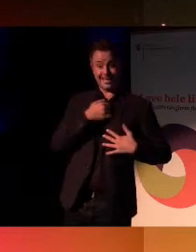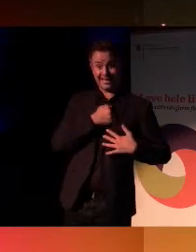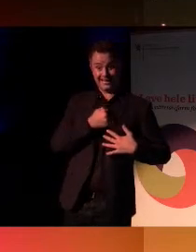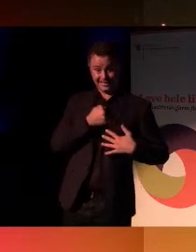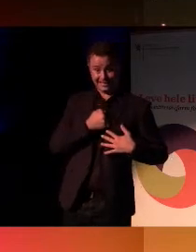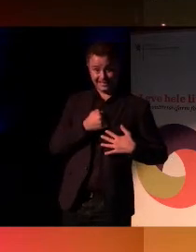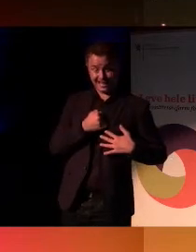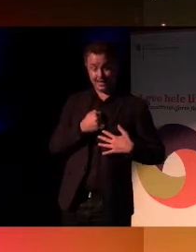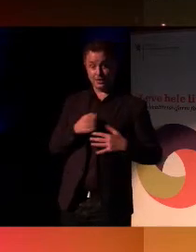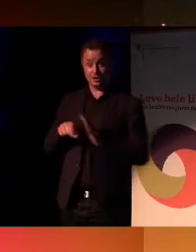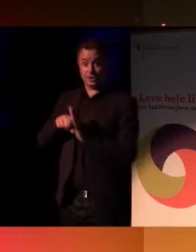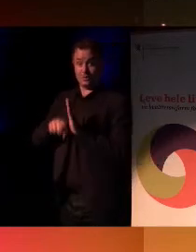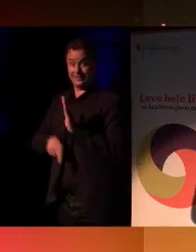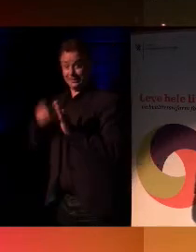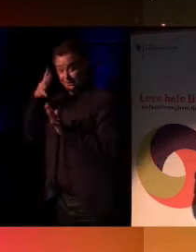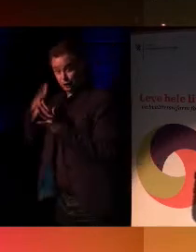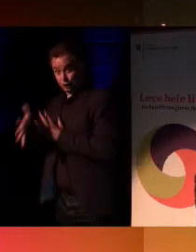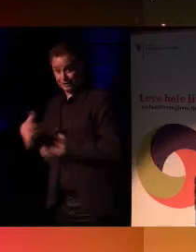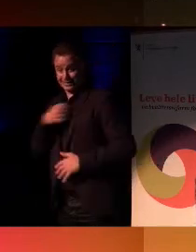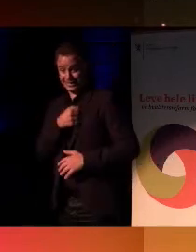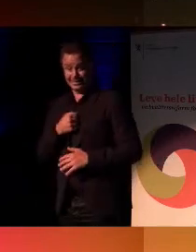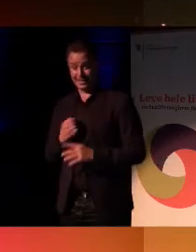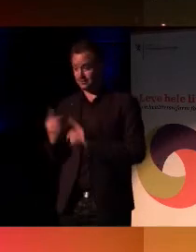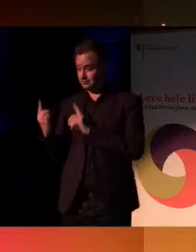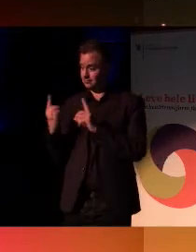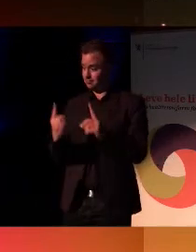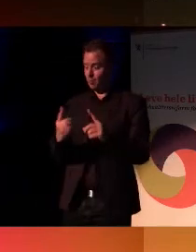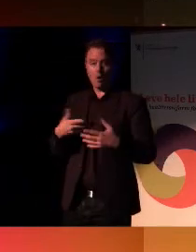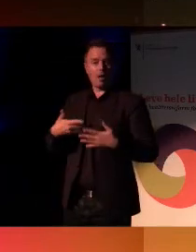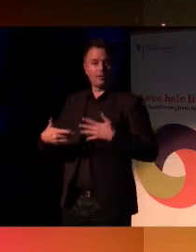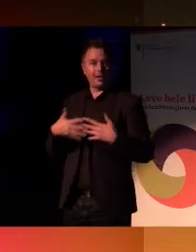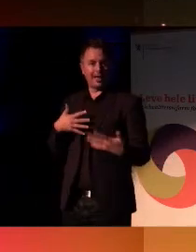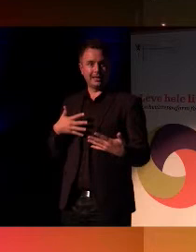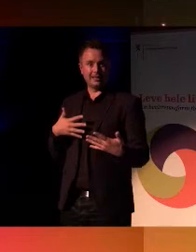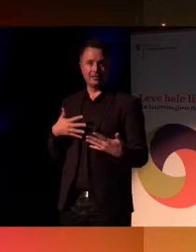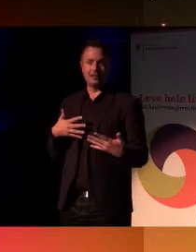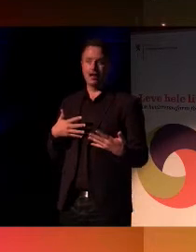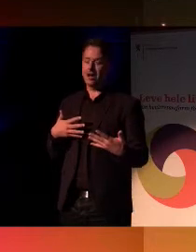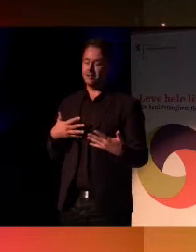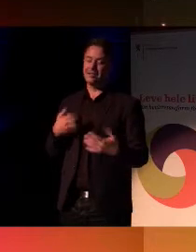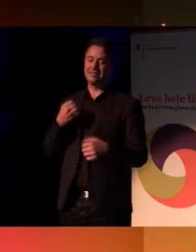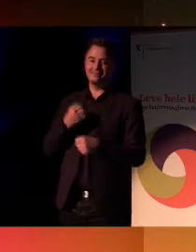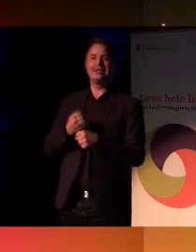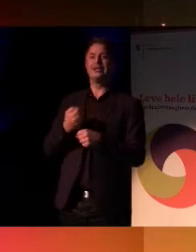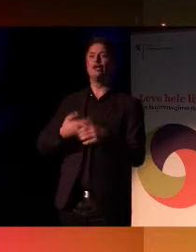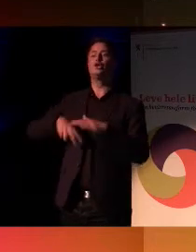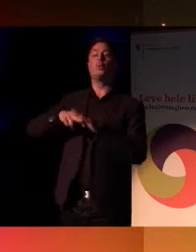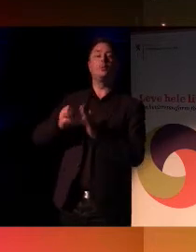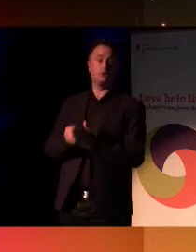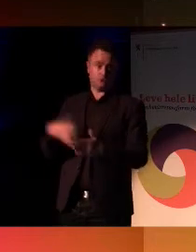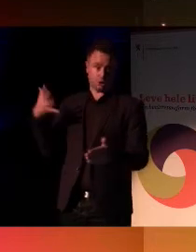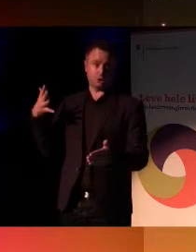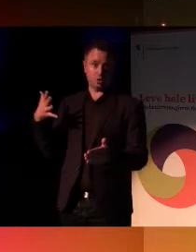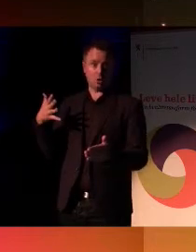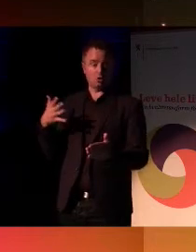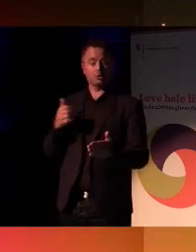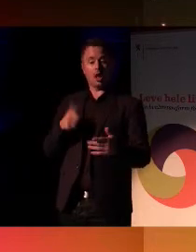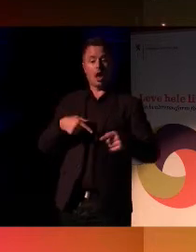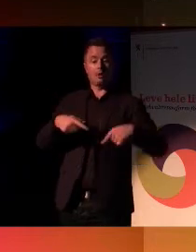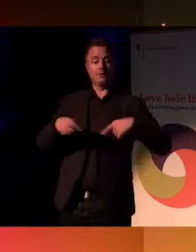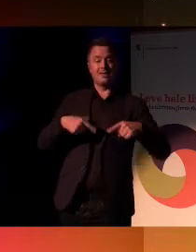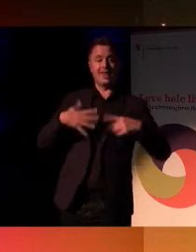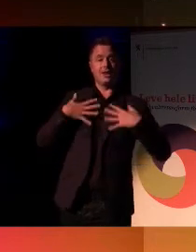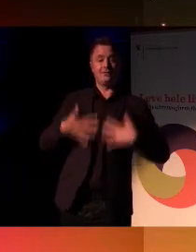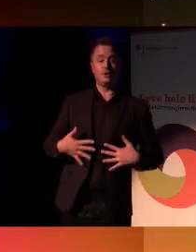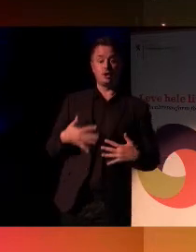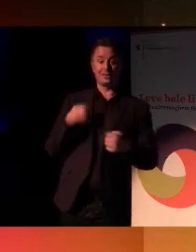behandling for samtidig som du har en psykisk lidelse. Og det en finner da er at det er temmelig dobbelt så dyrt å administrere den fysiske lidelsen hvis du også har en